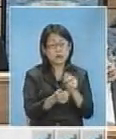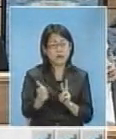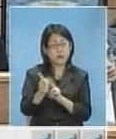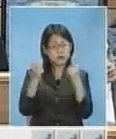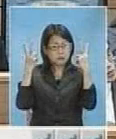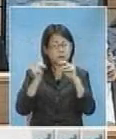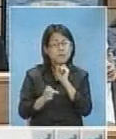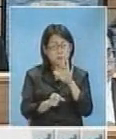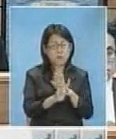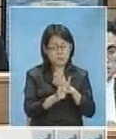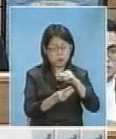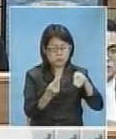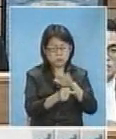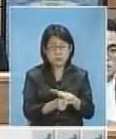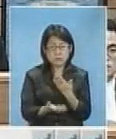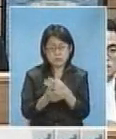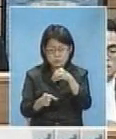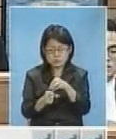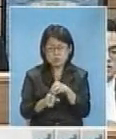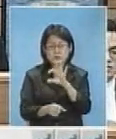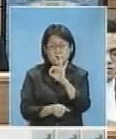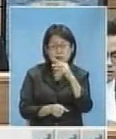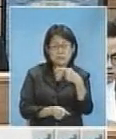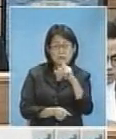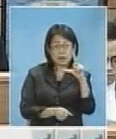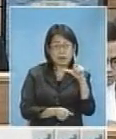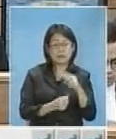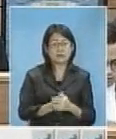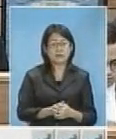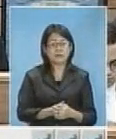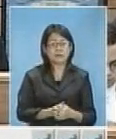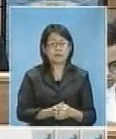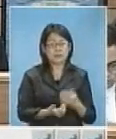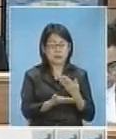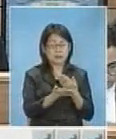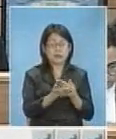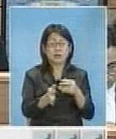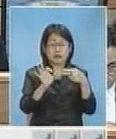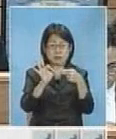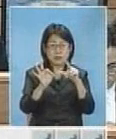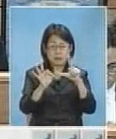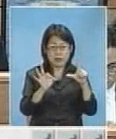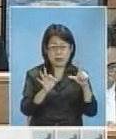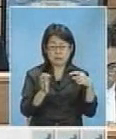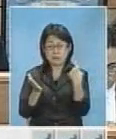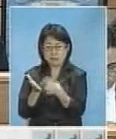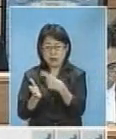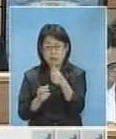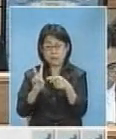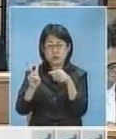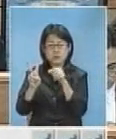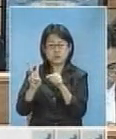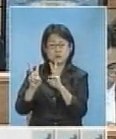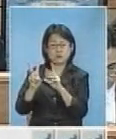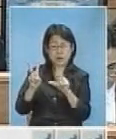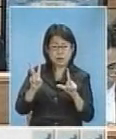ว่าเพียงพอ90,000 ล้านบาทครับท่านประธาน90,000 ล้านบาทมาค้ำประกันให้เม็ดเงินฝาก